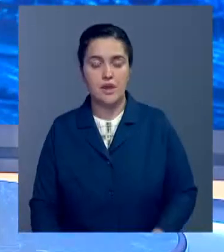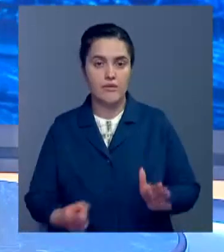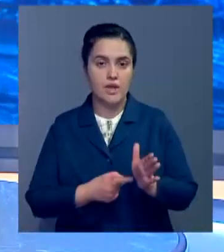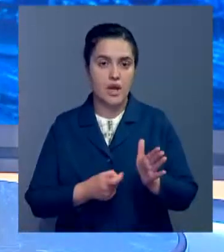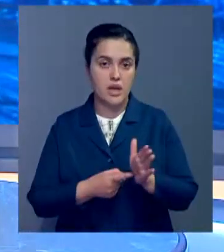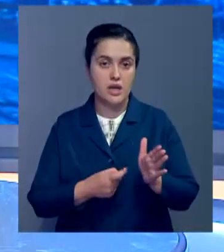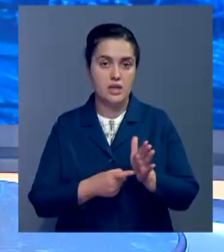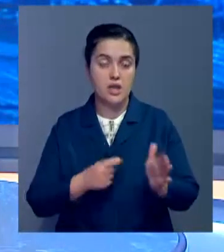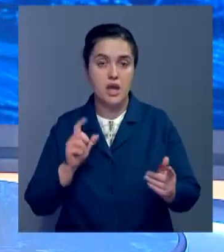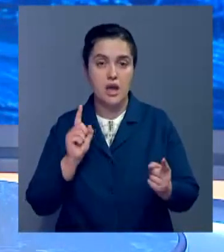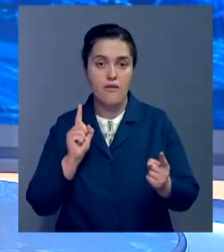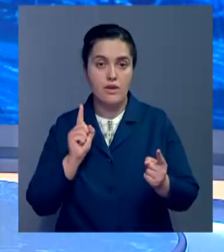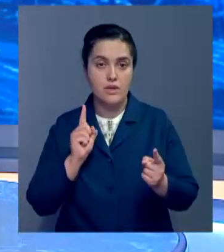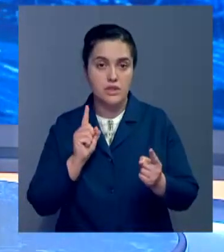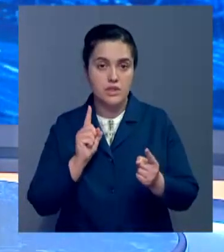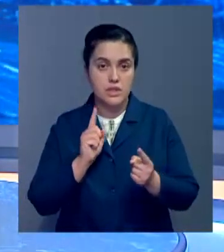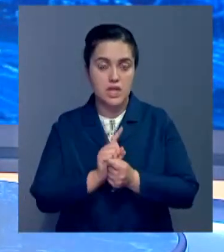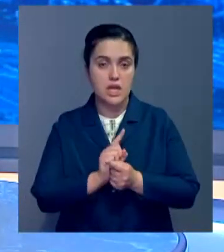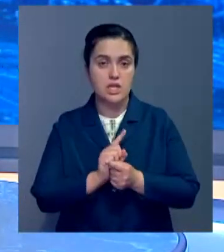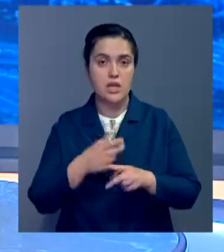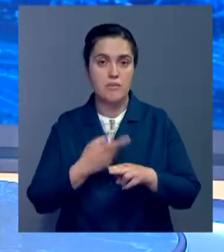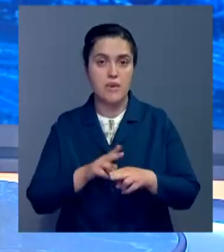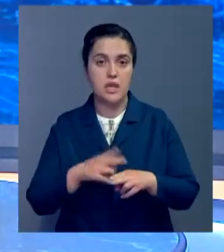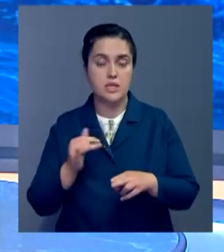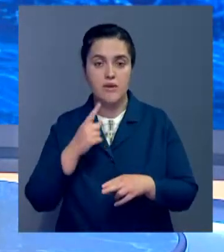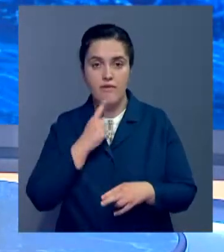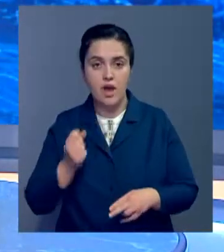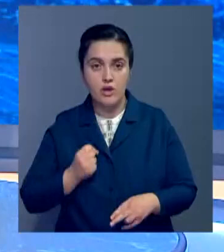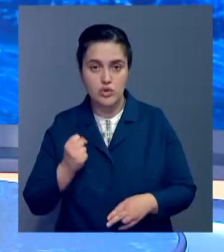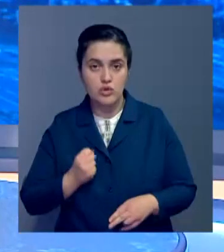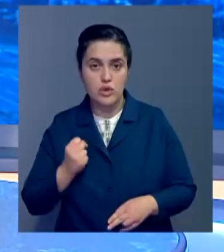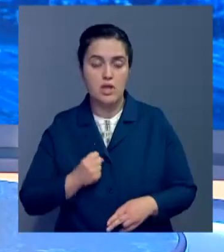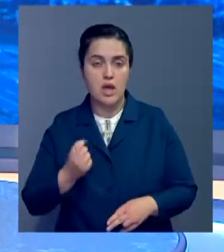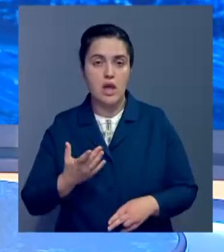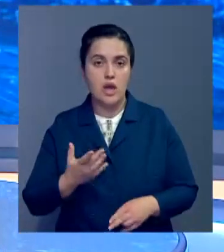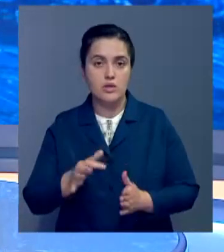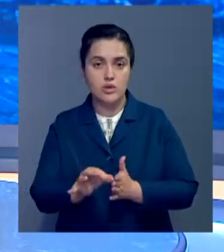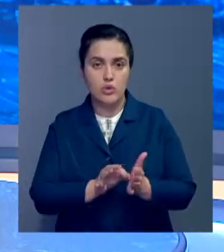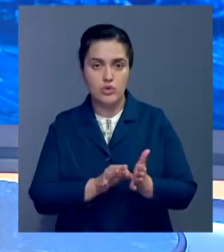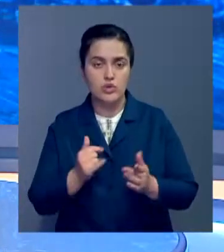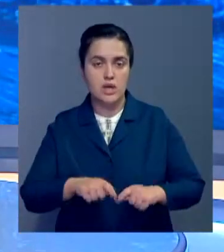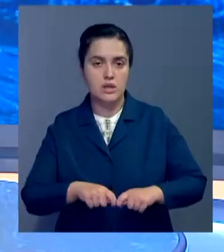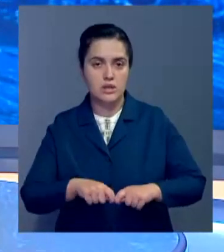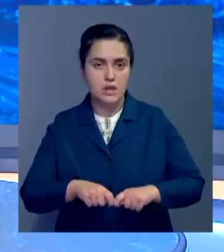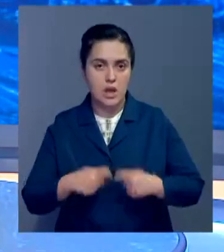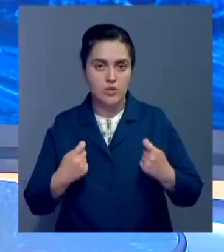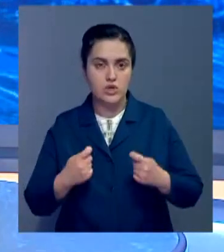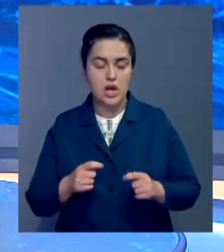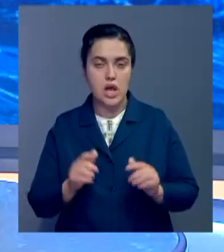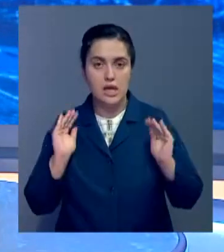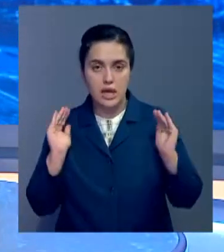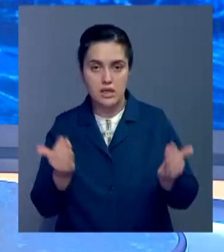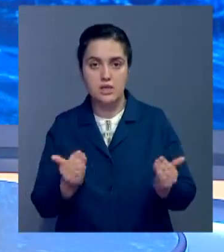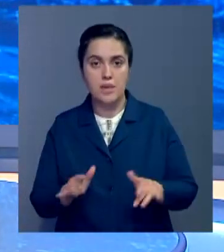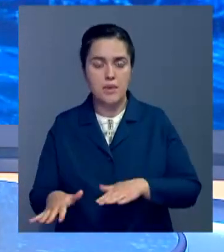А в Караганде встреча демобилизованных из вооруженных сил солдат-срочников обернулась нарушением карантинных мер.